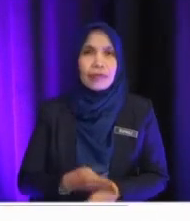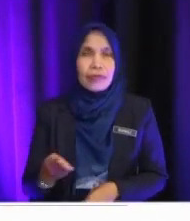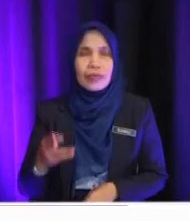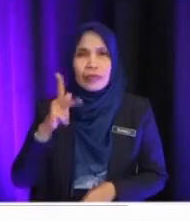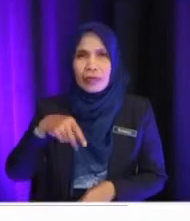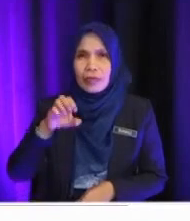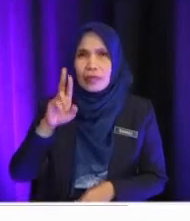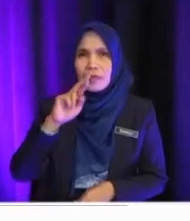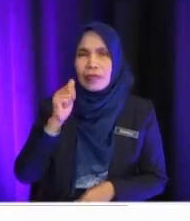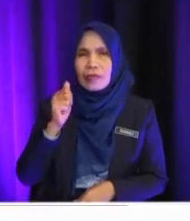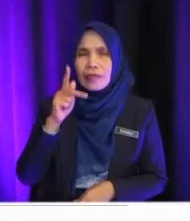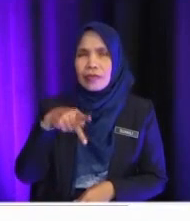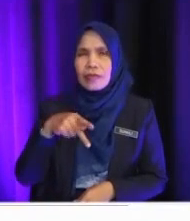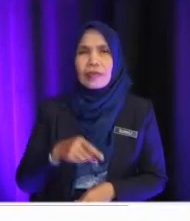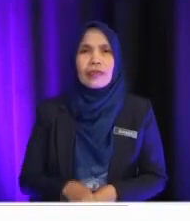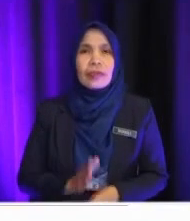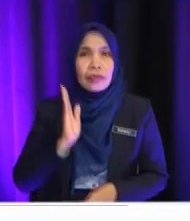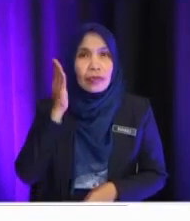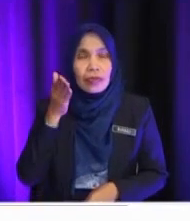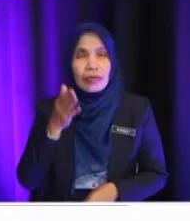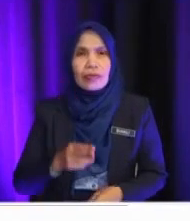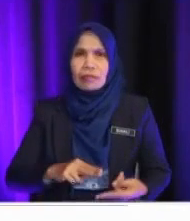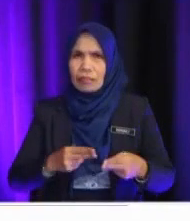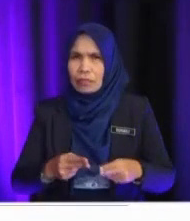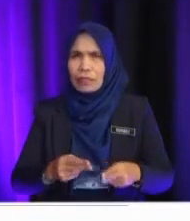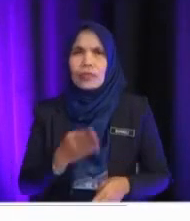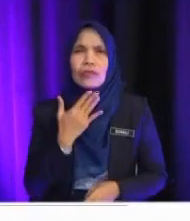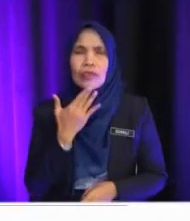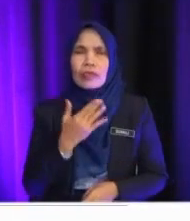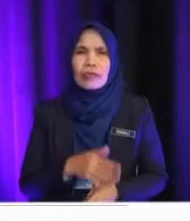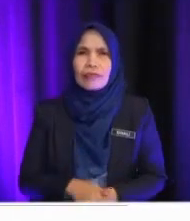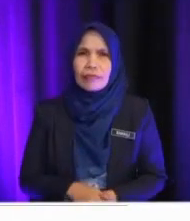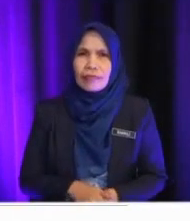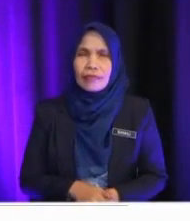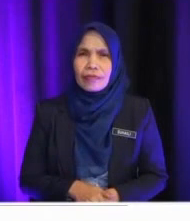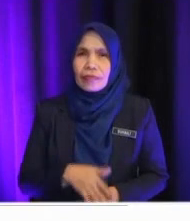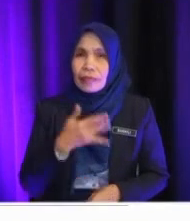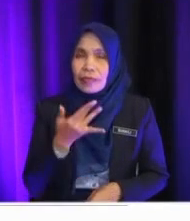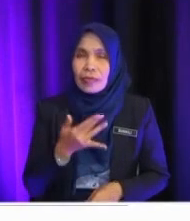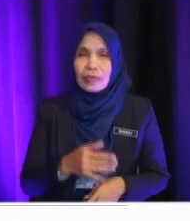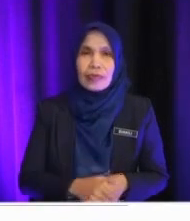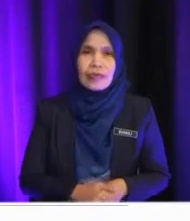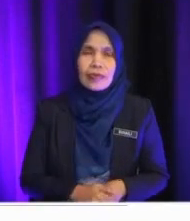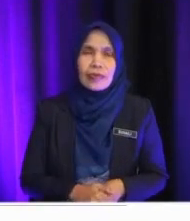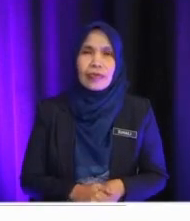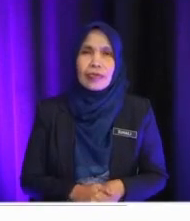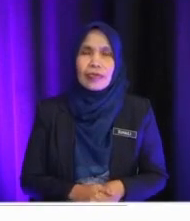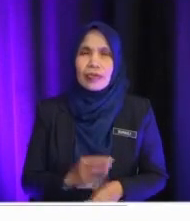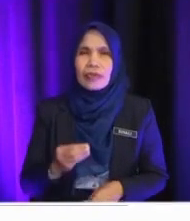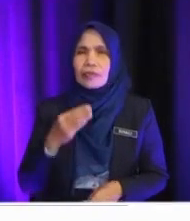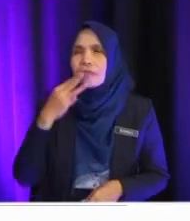mengalami perubahan warna, rasa, tekstur dan aroma. Ia bergantung